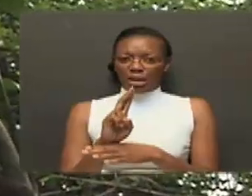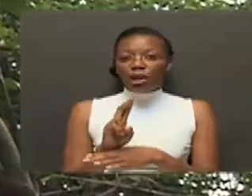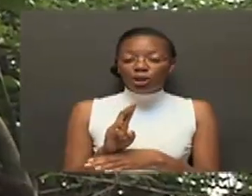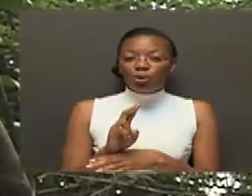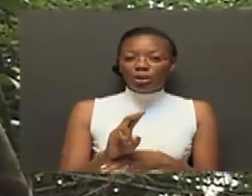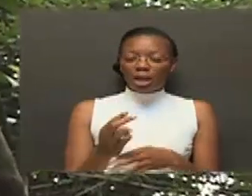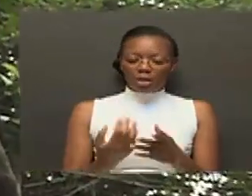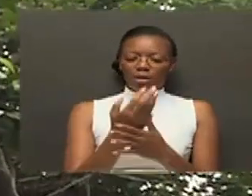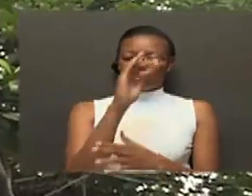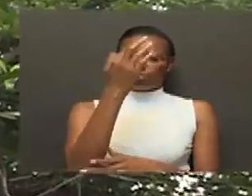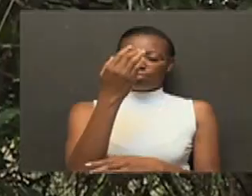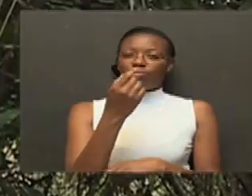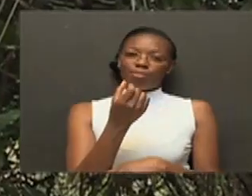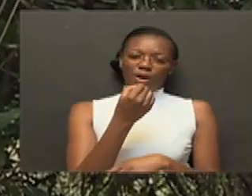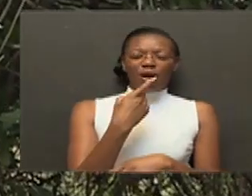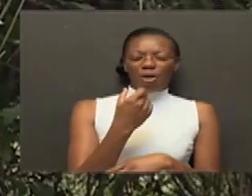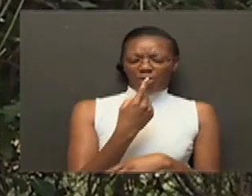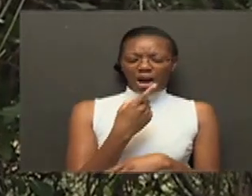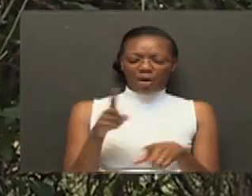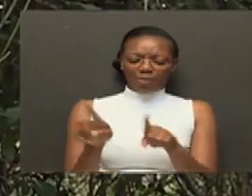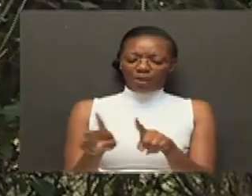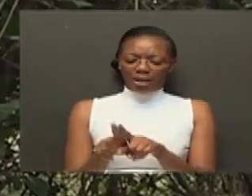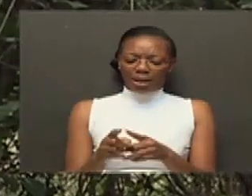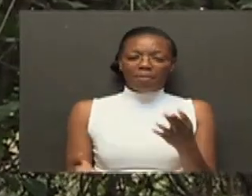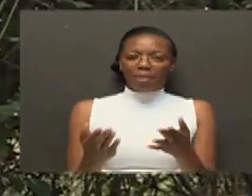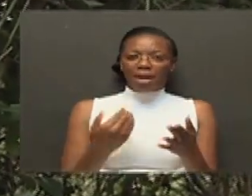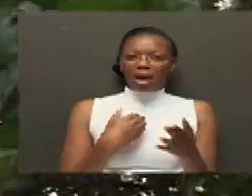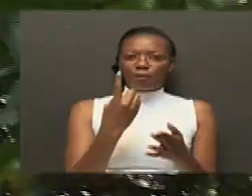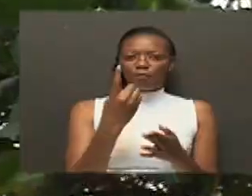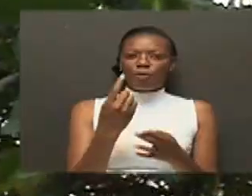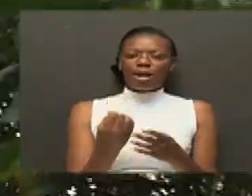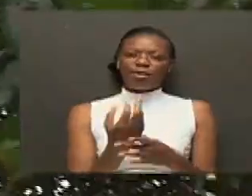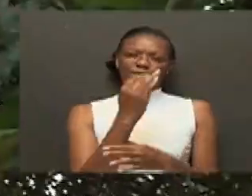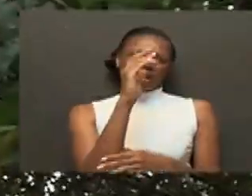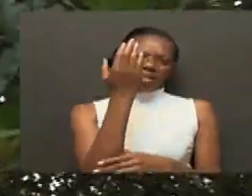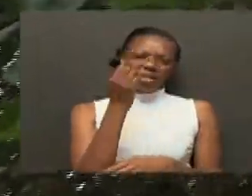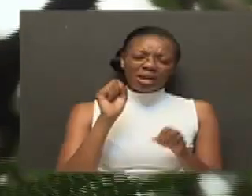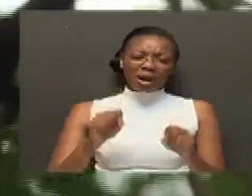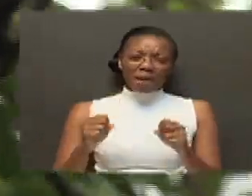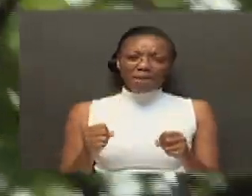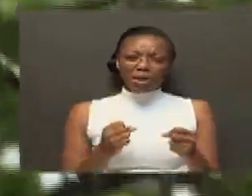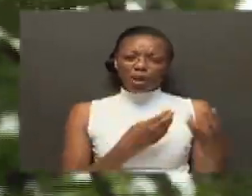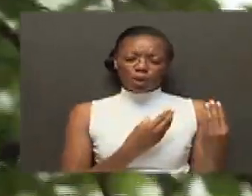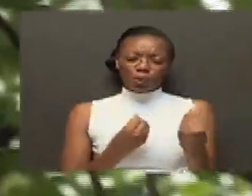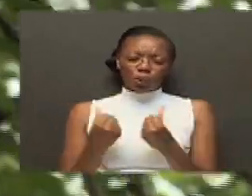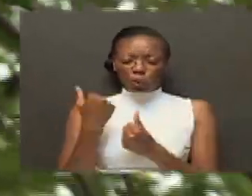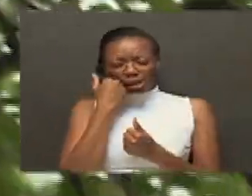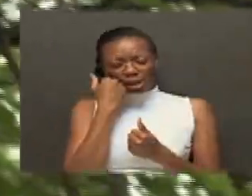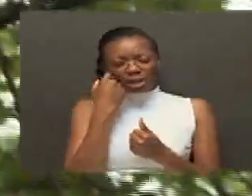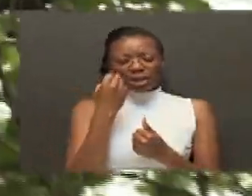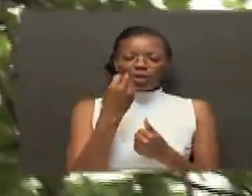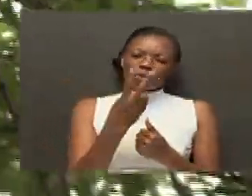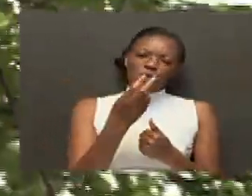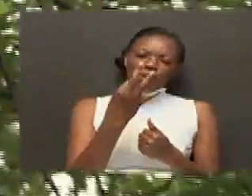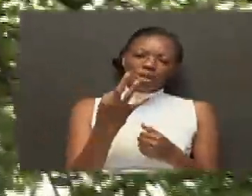na mtishamba. Huenda kuna mti mmoja mwenye uwezo wa kutibu magonjwa angalau mbili ama tatu, lakini ni